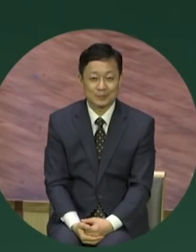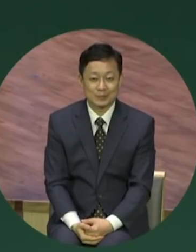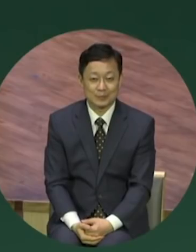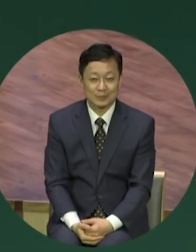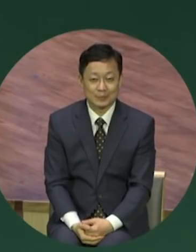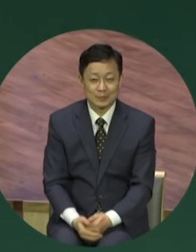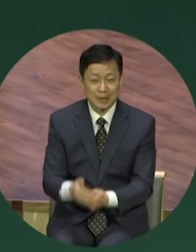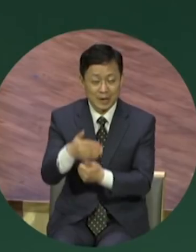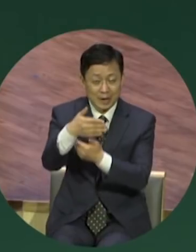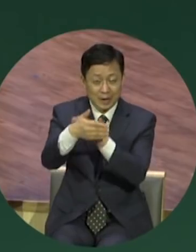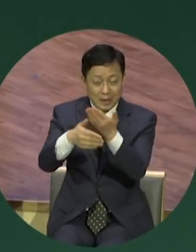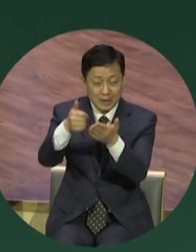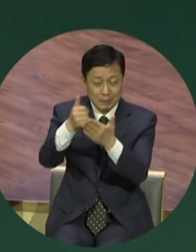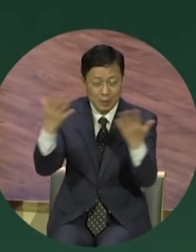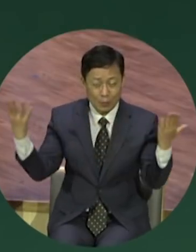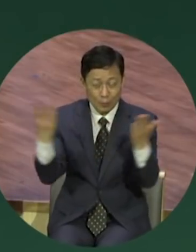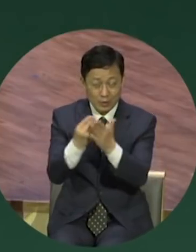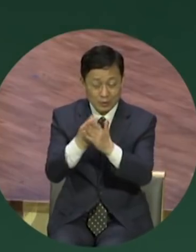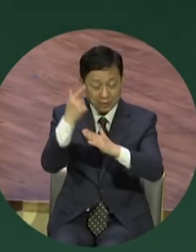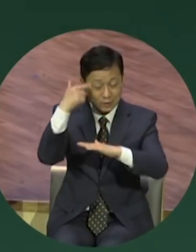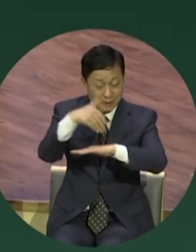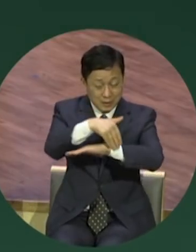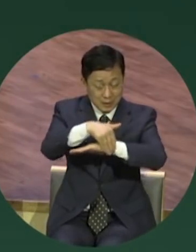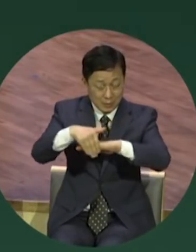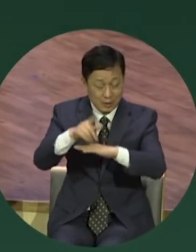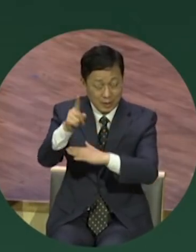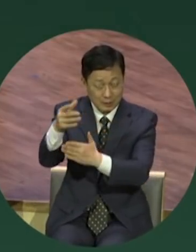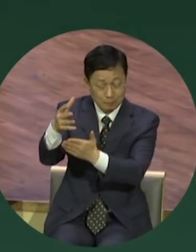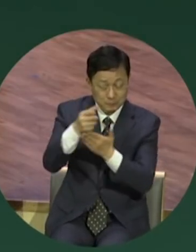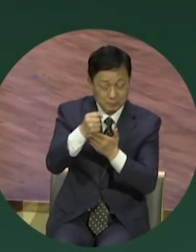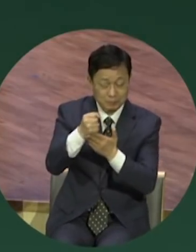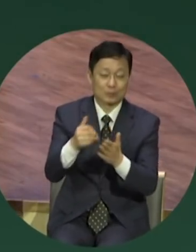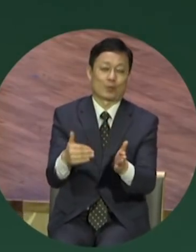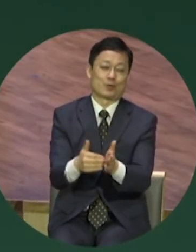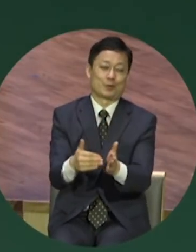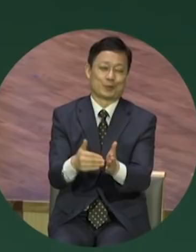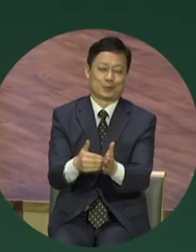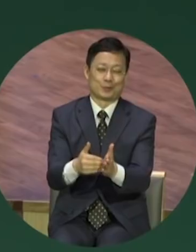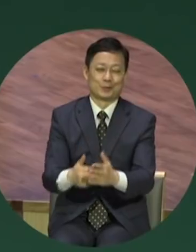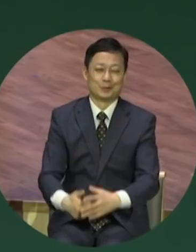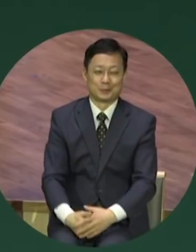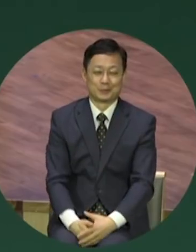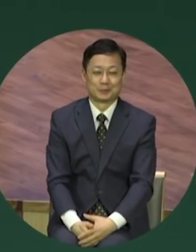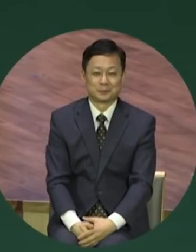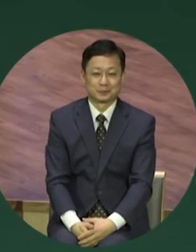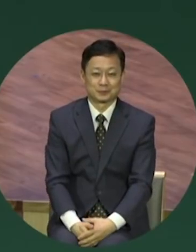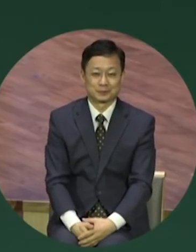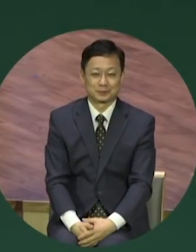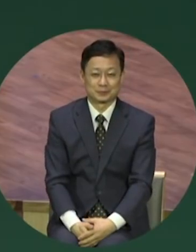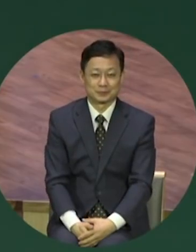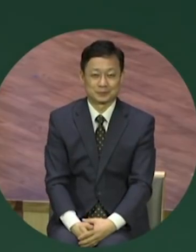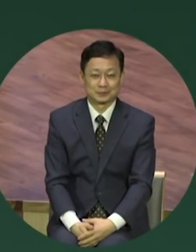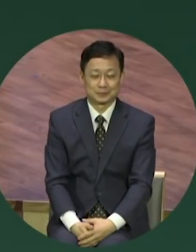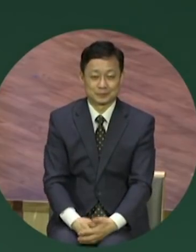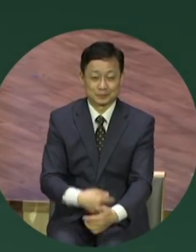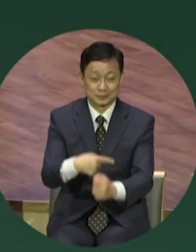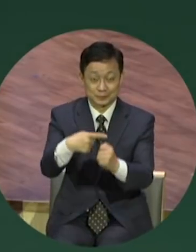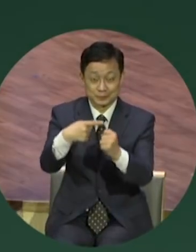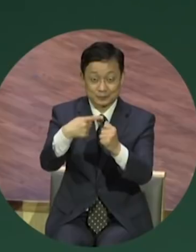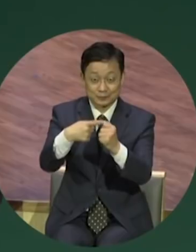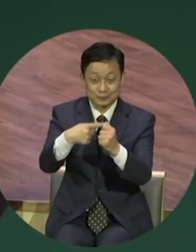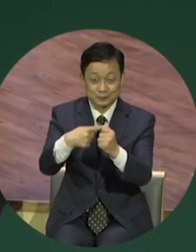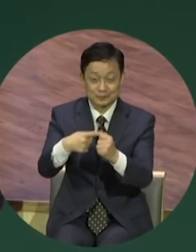하나님의 절대 계획만 있습니다. Because for us, all we have left to us is God's absolute plan. 자, 첫째입니다.